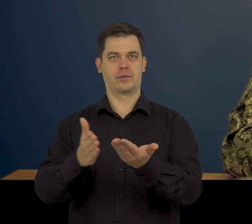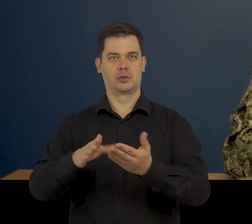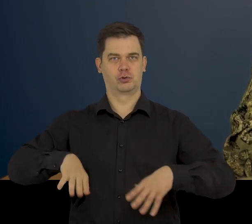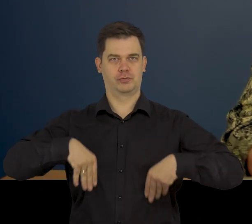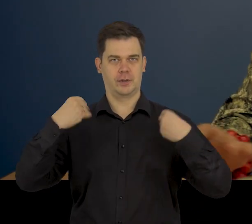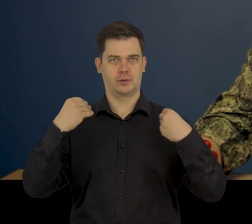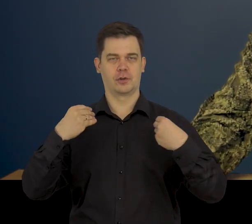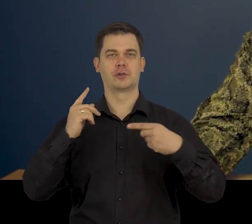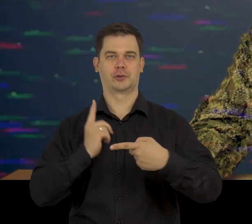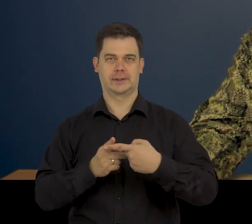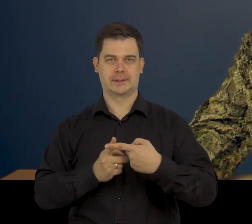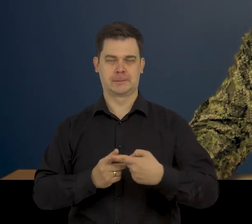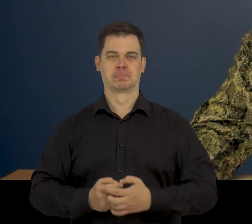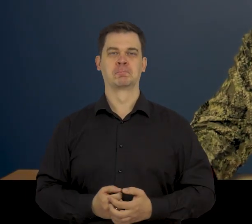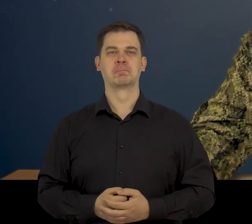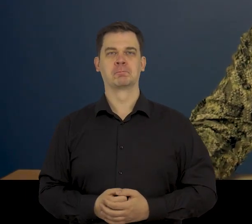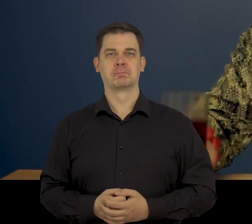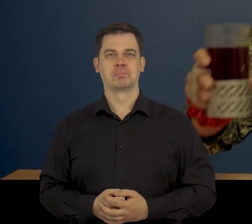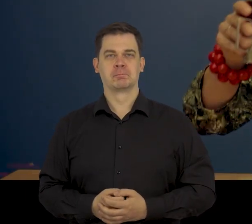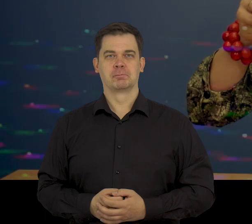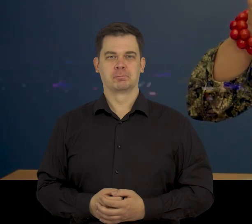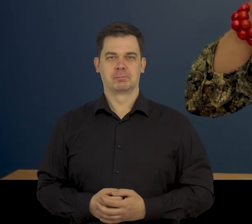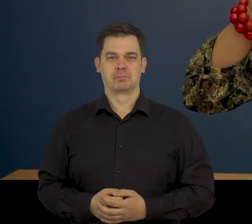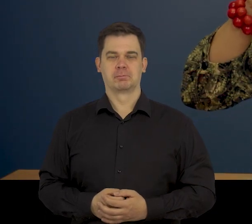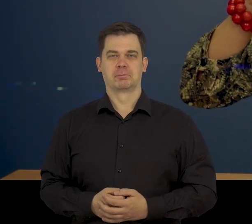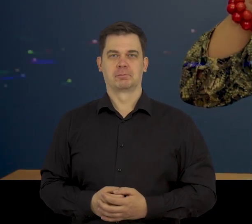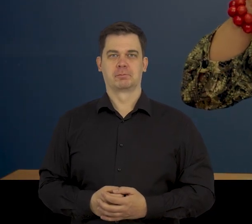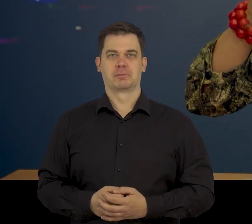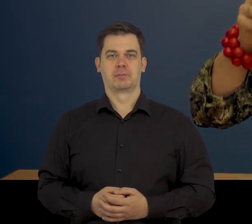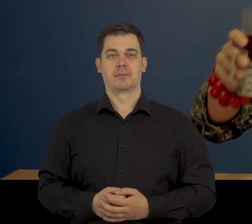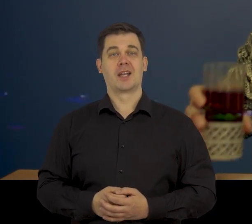lądzie w województwie świętokrzyskim.